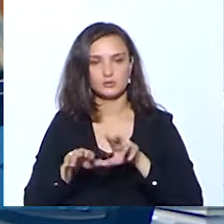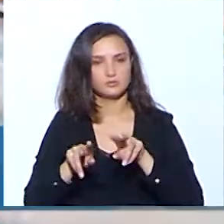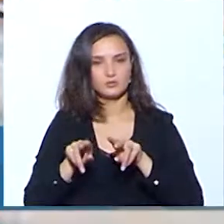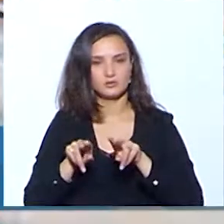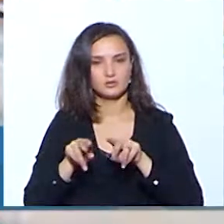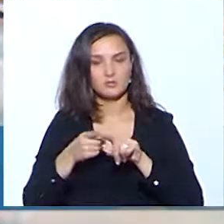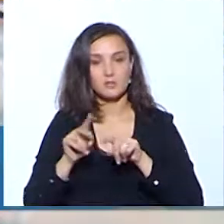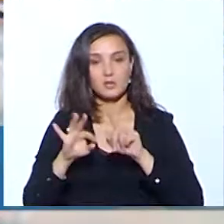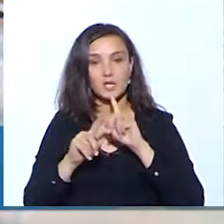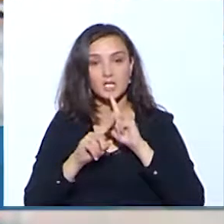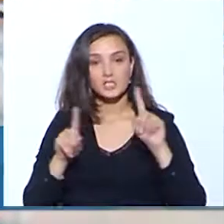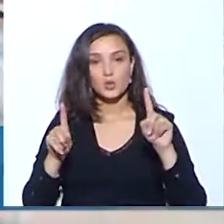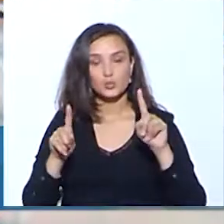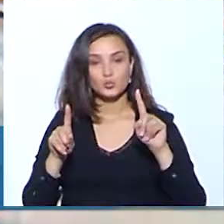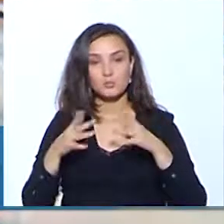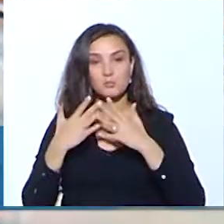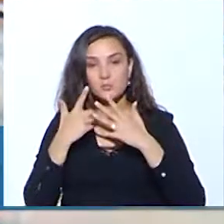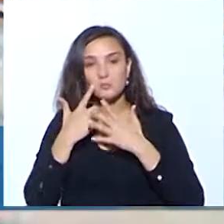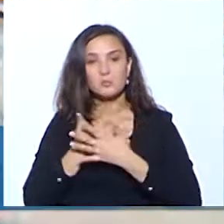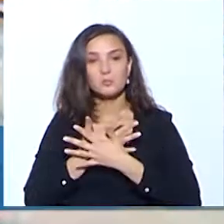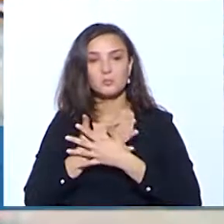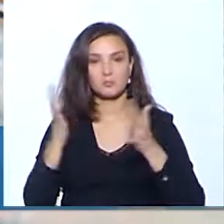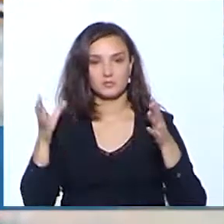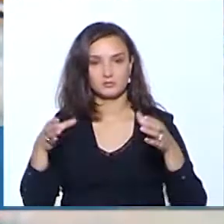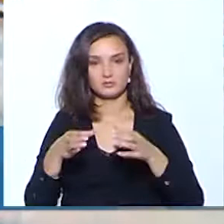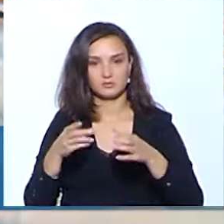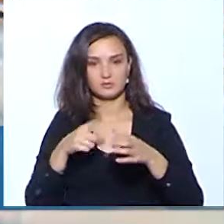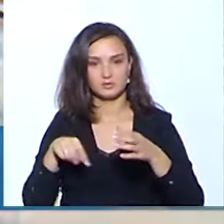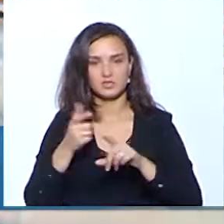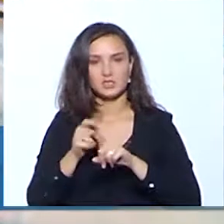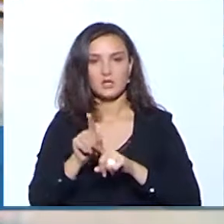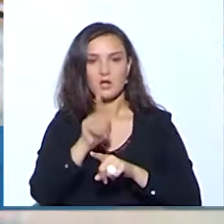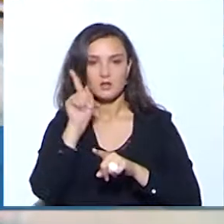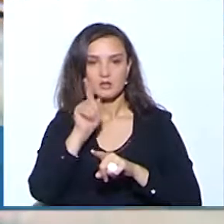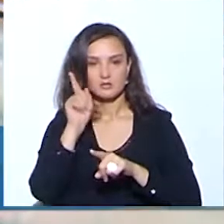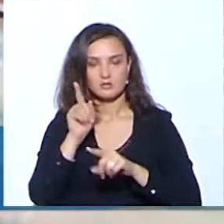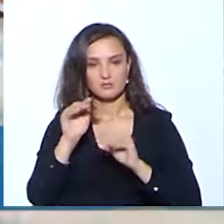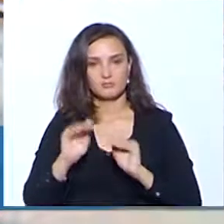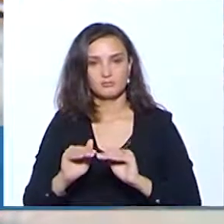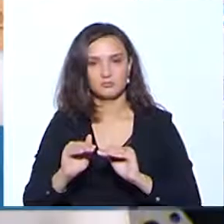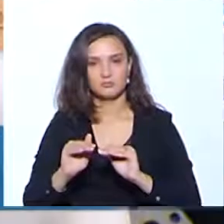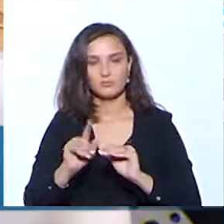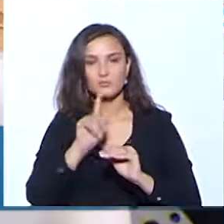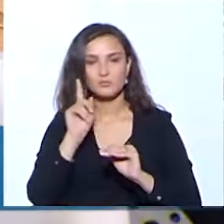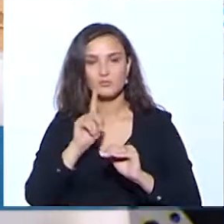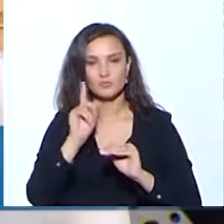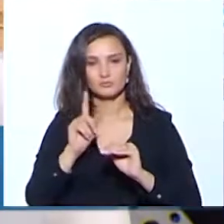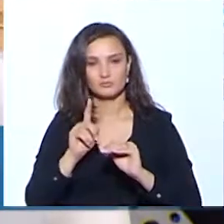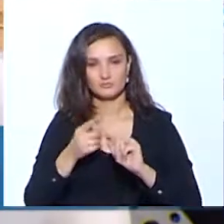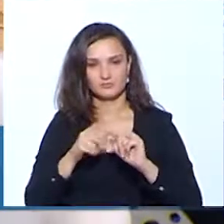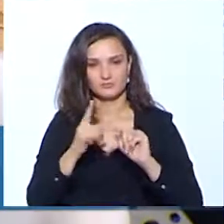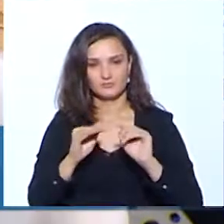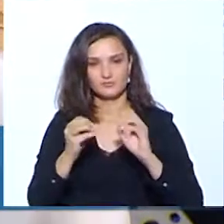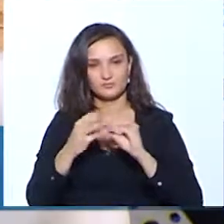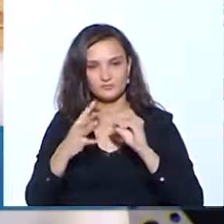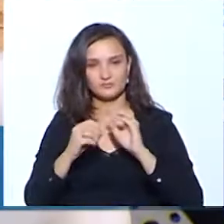მაგრამ განსაკუთრებით მოწყვლადობით ხასიათდებიან ძალიან ახალგაზრდა ასაკის თინეიჯერები და